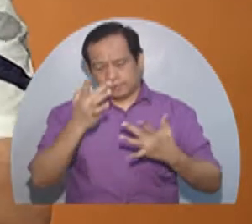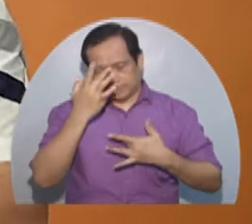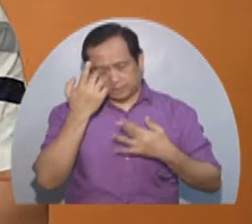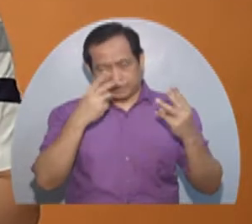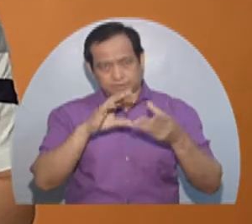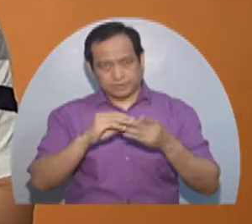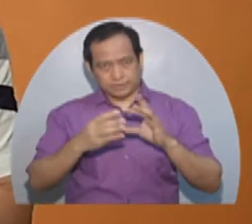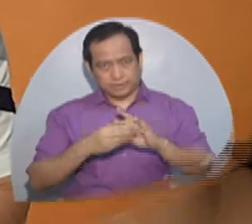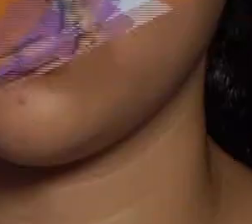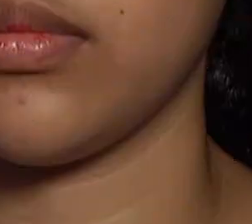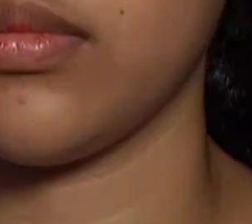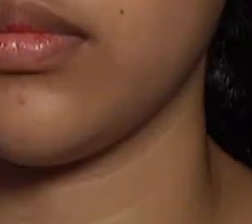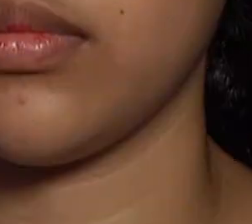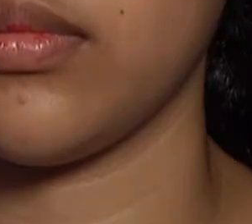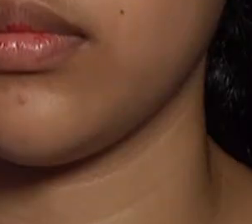Panoorin natin ang kanyang kwento.